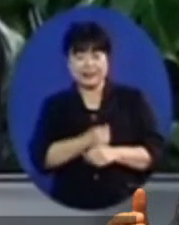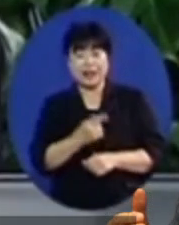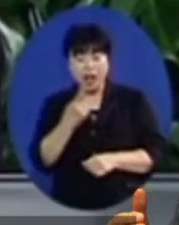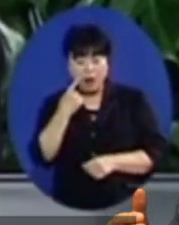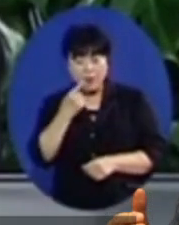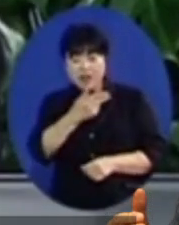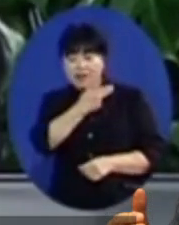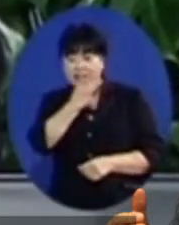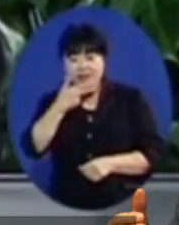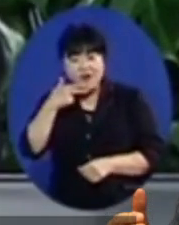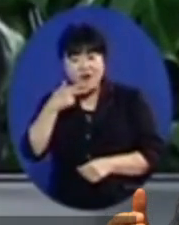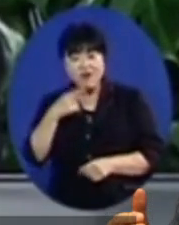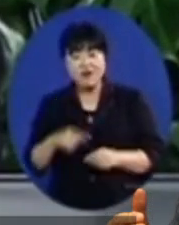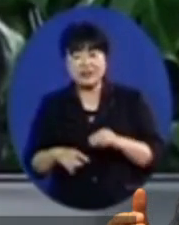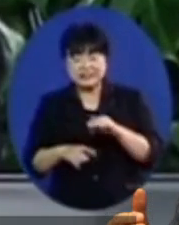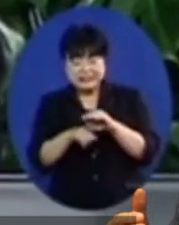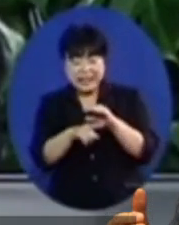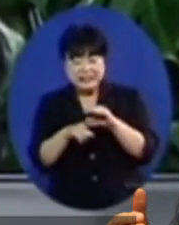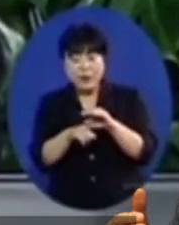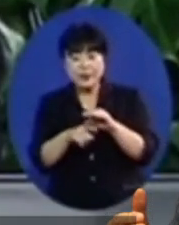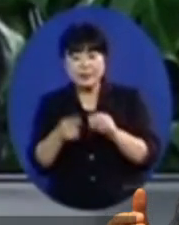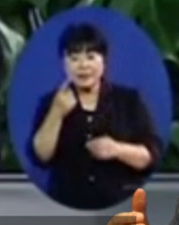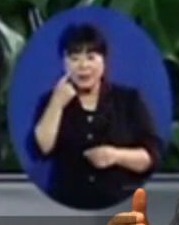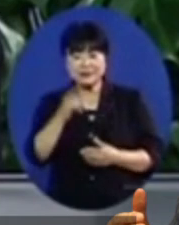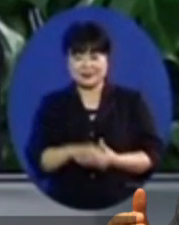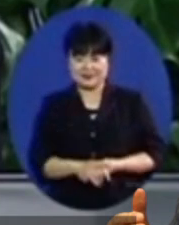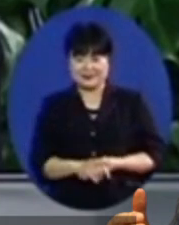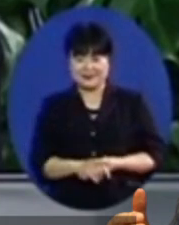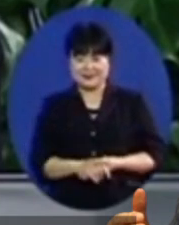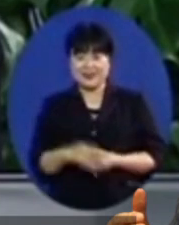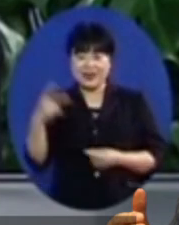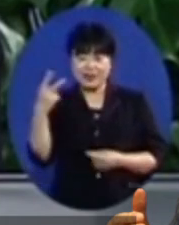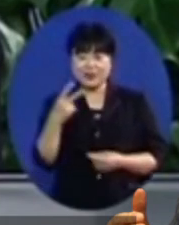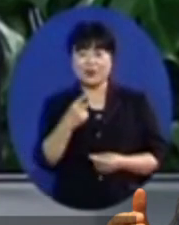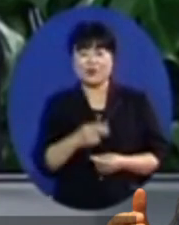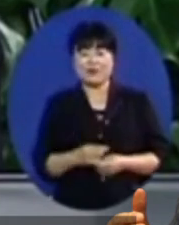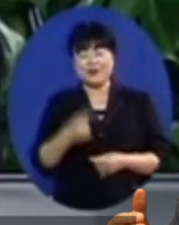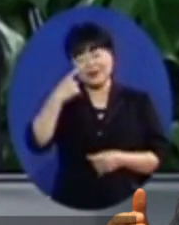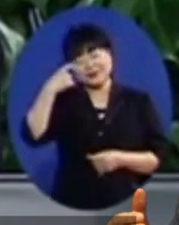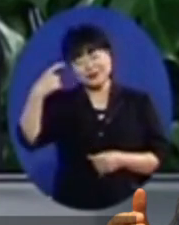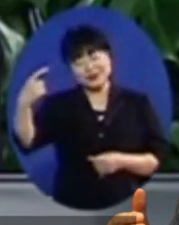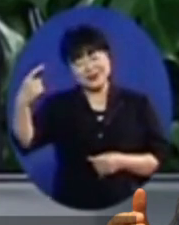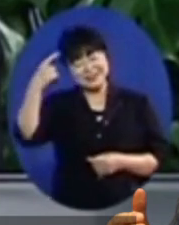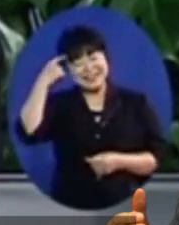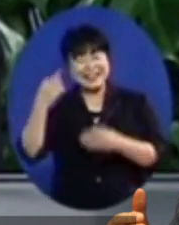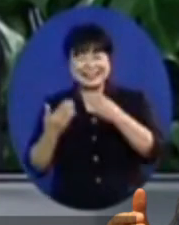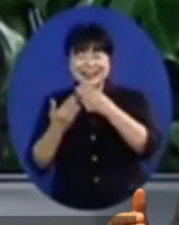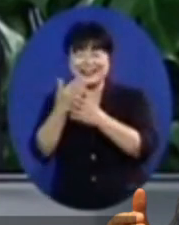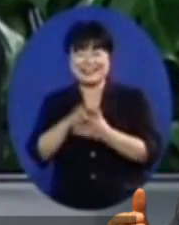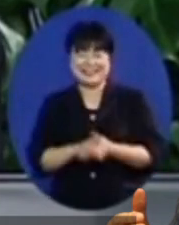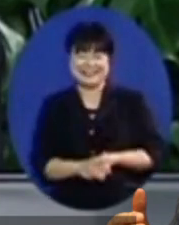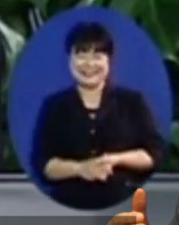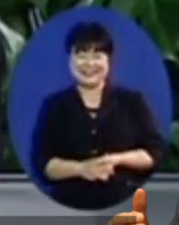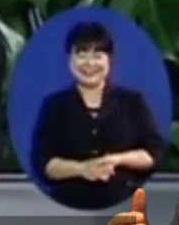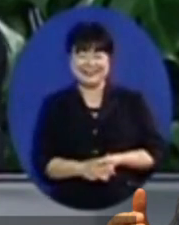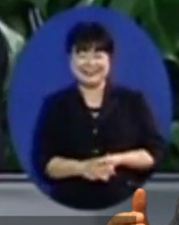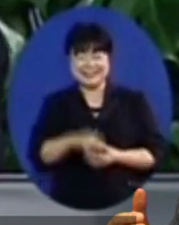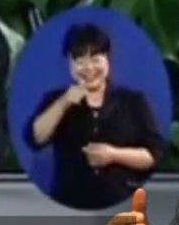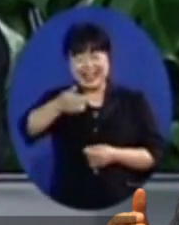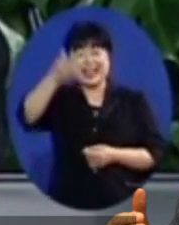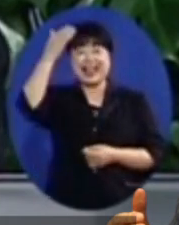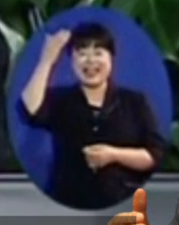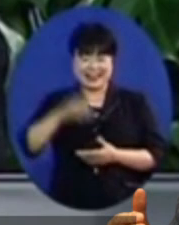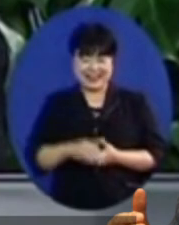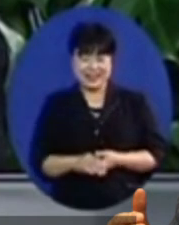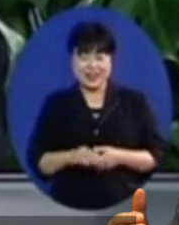영어 사진을 보았습니다. 그리고 추억이 내 마음속에 많이 생겨났어요. 저는